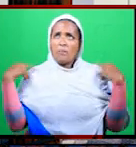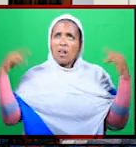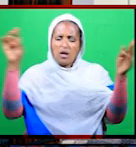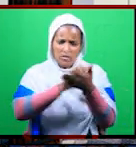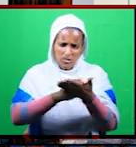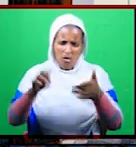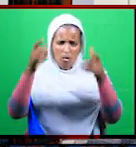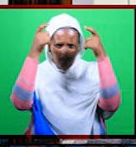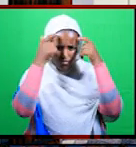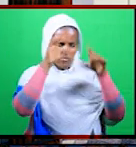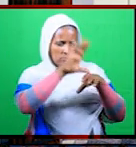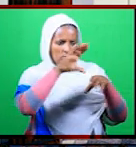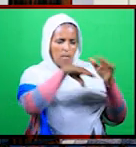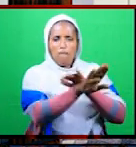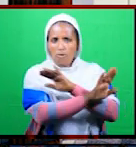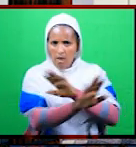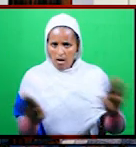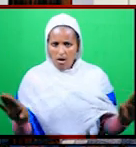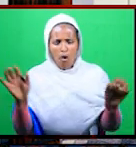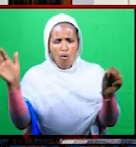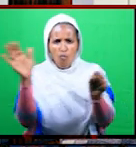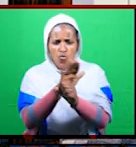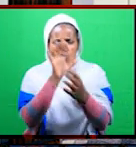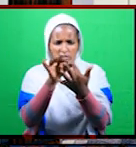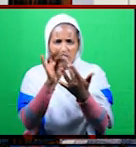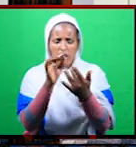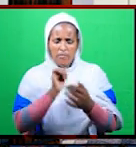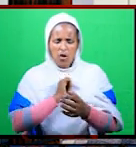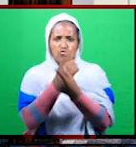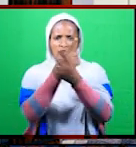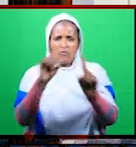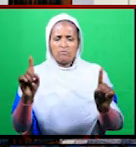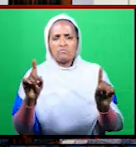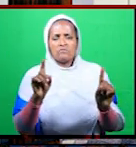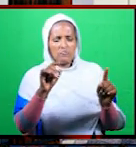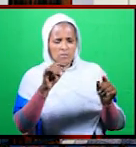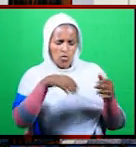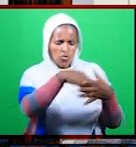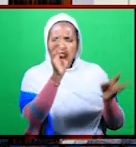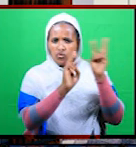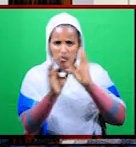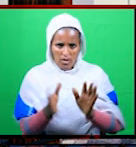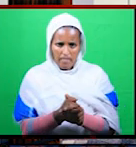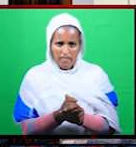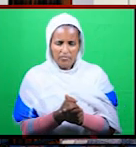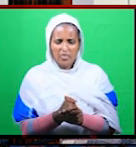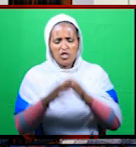መላእክት ንጽህና፣ ቅድስና፣ ምንኩስና ነው። በሙሉ ምርጫው በነፃ ፈቃዱ የገባበት ይወጣዋል፣ ችግር